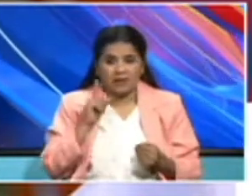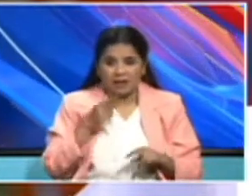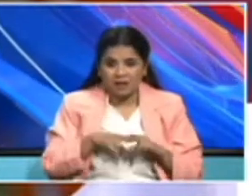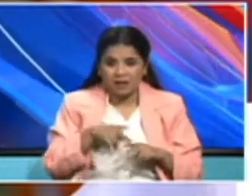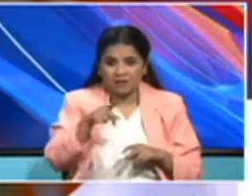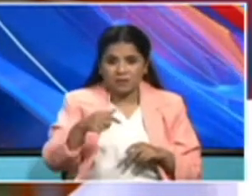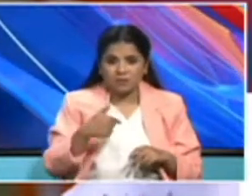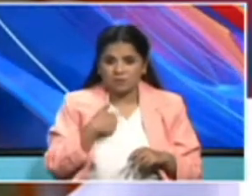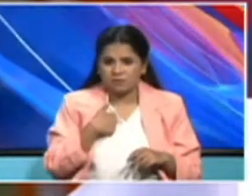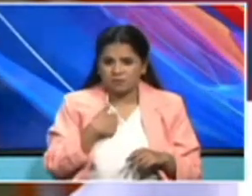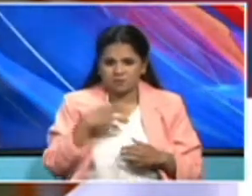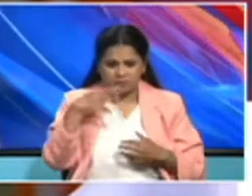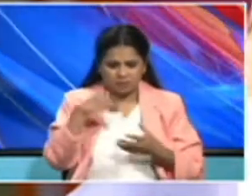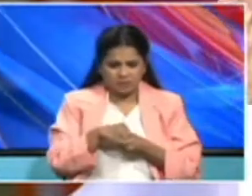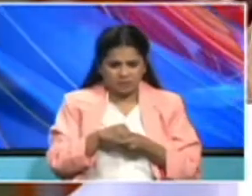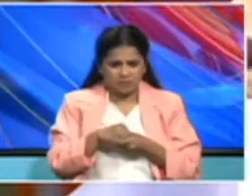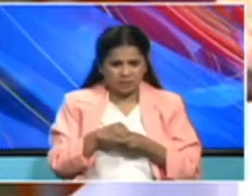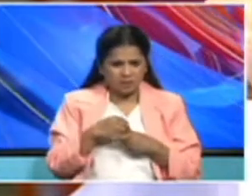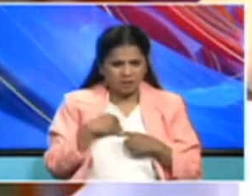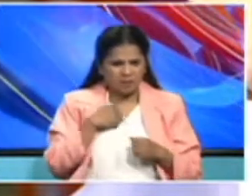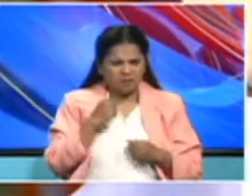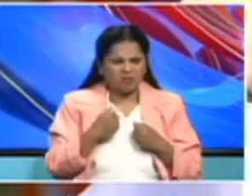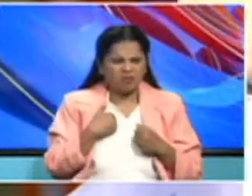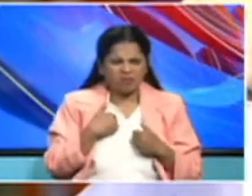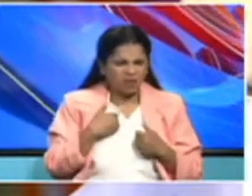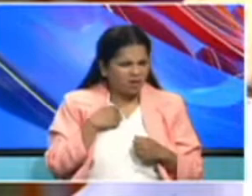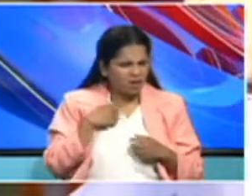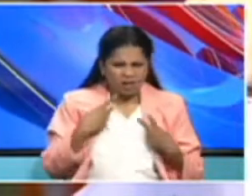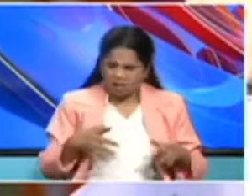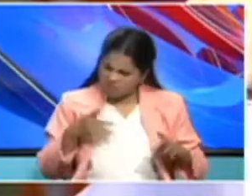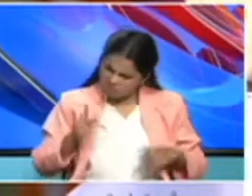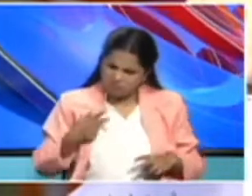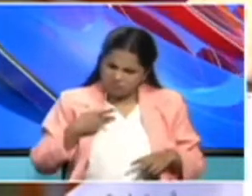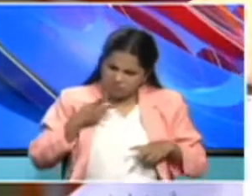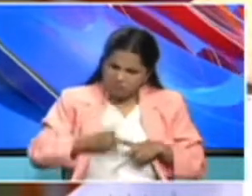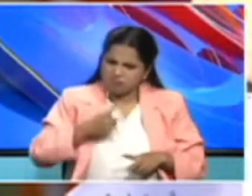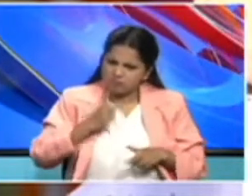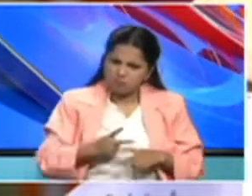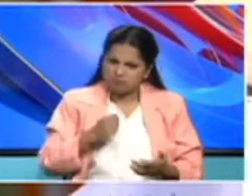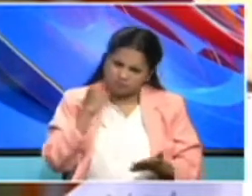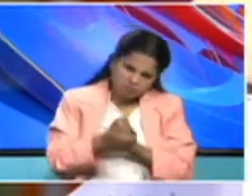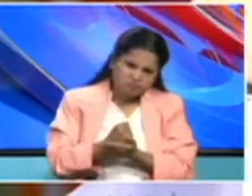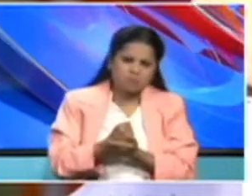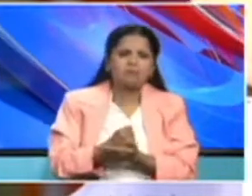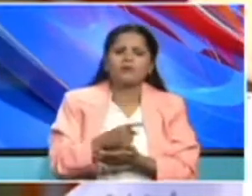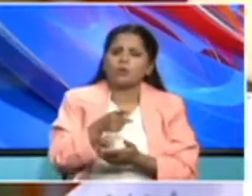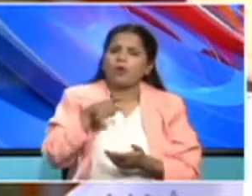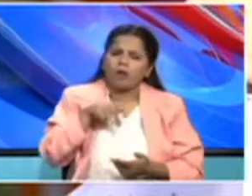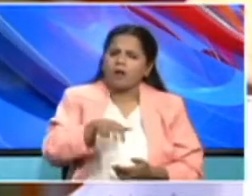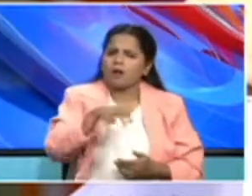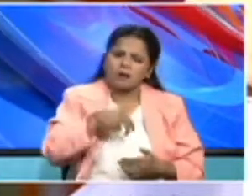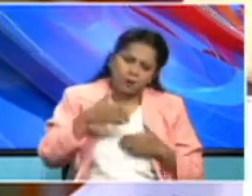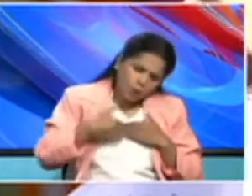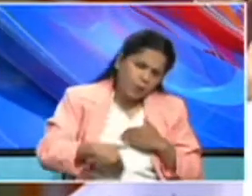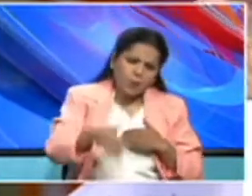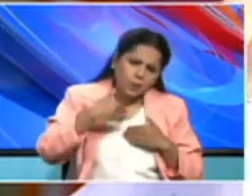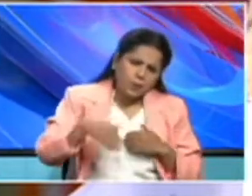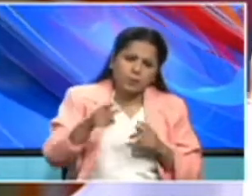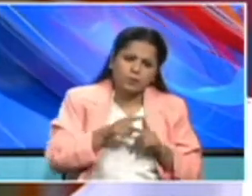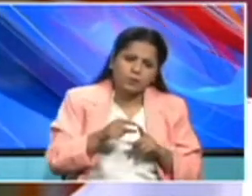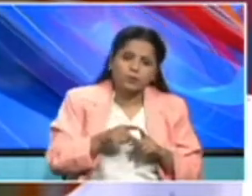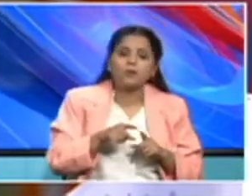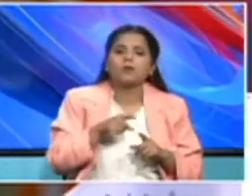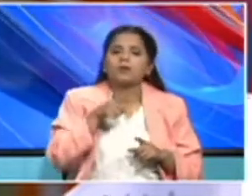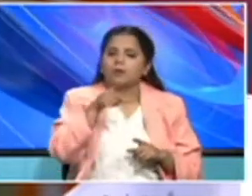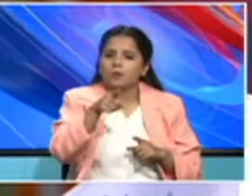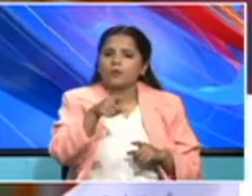दौड़ने का जज्बा नहीं छोड़ा है, आप चलते जा रहे हैं, तो ये मान